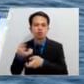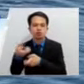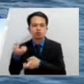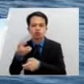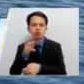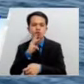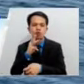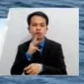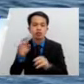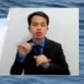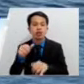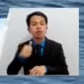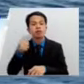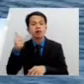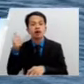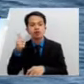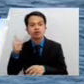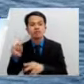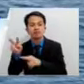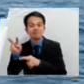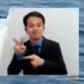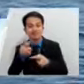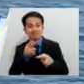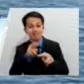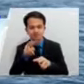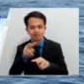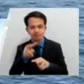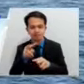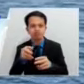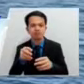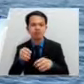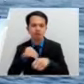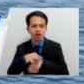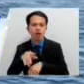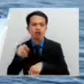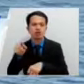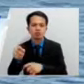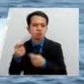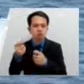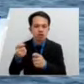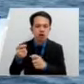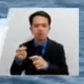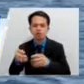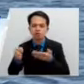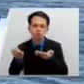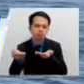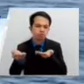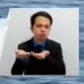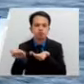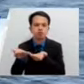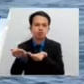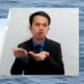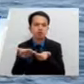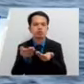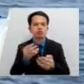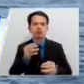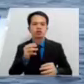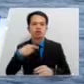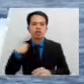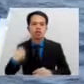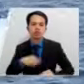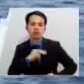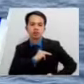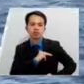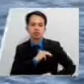Taradapit na nagpatrolya sa Sandy Cay malapit sa Pag-asa Island, sinubukan ding banggain na isang Chinese militia ship. Mabuti na lang at hindi